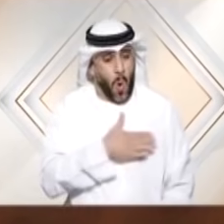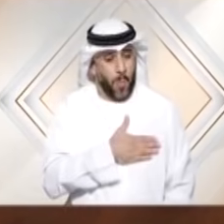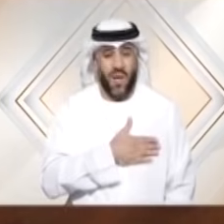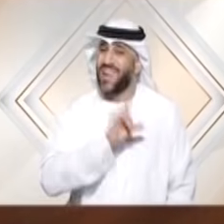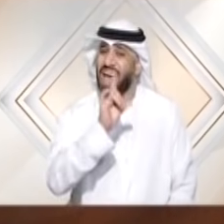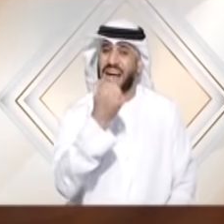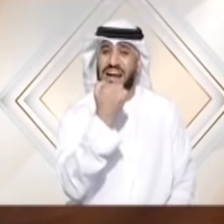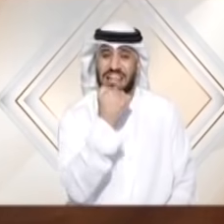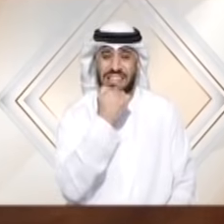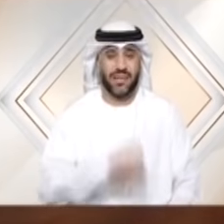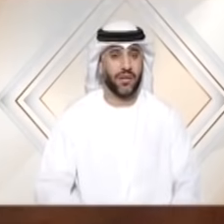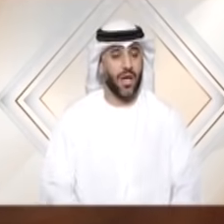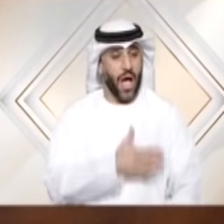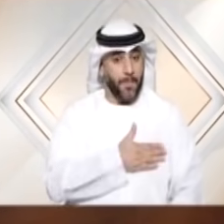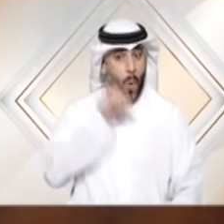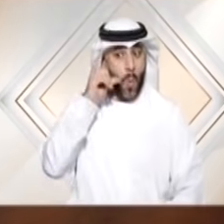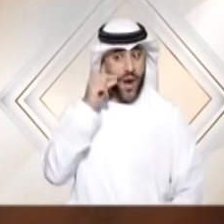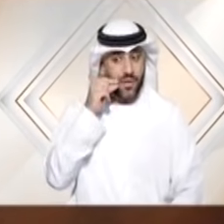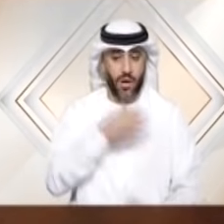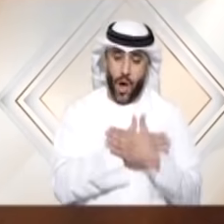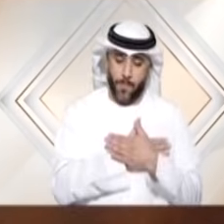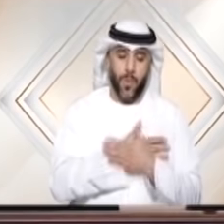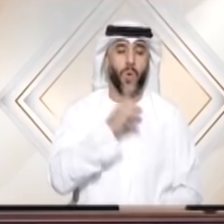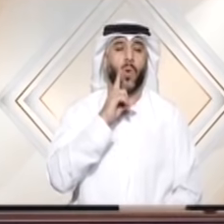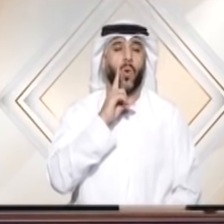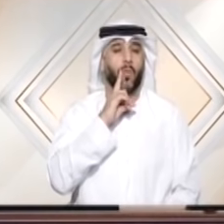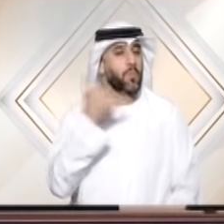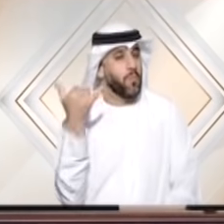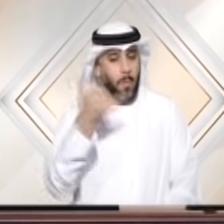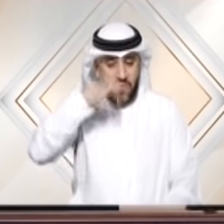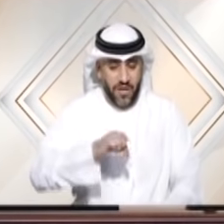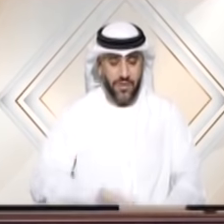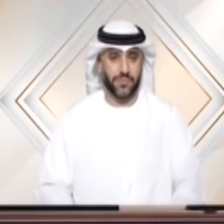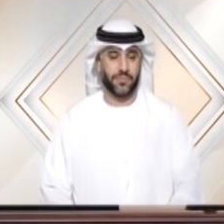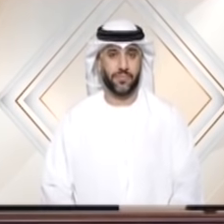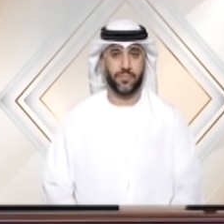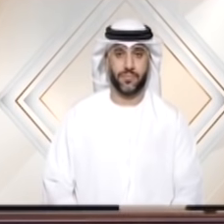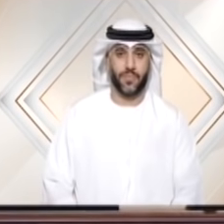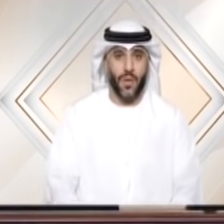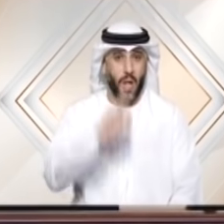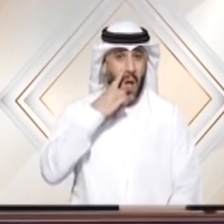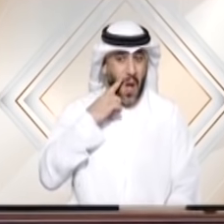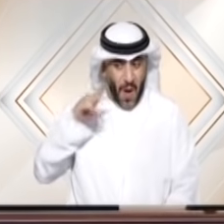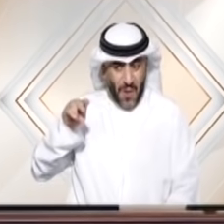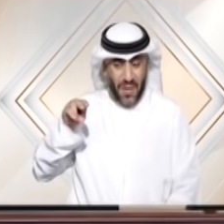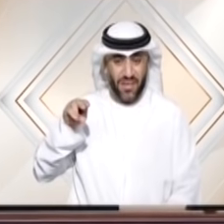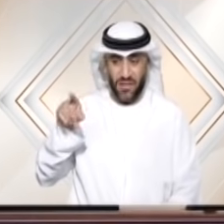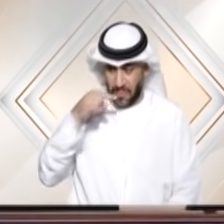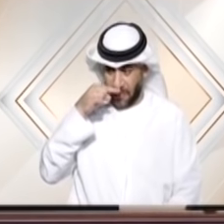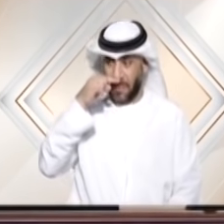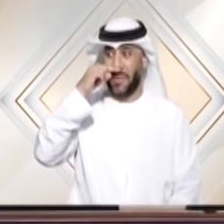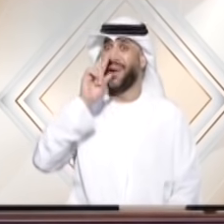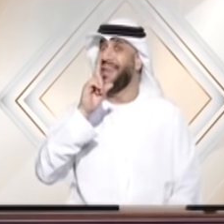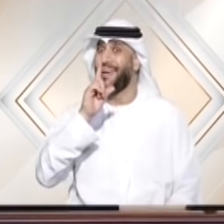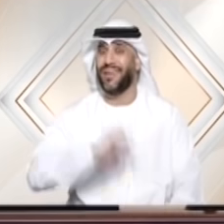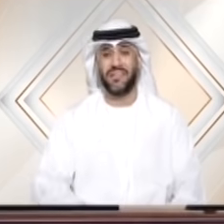مبدا الذكوريه، تحب ابنها ما عندي مشكله، بس انا احب امي، علمتي؟ ما يخصني. اما صح. انا اخي اتي اقولها لنا اثمه؟ لا اخوك اسمحي